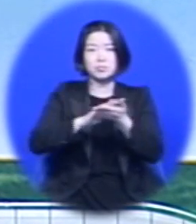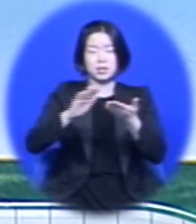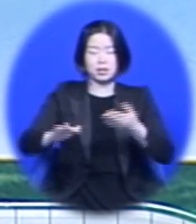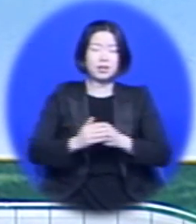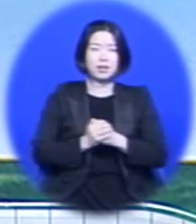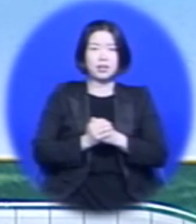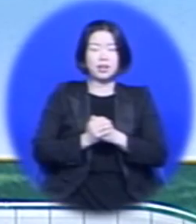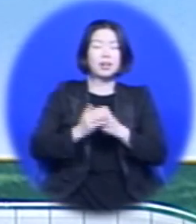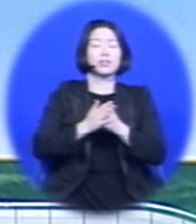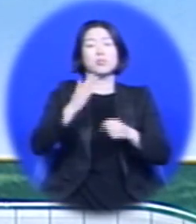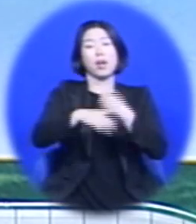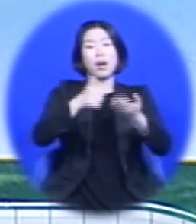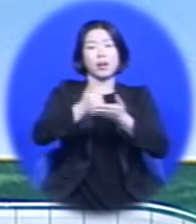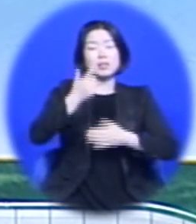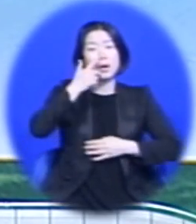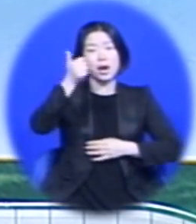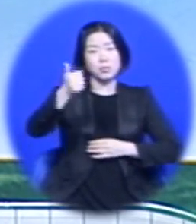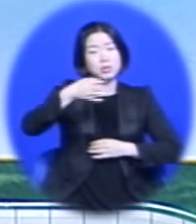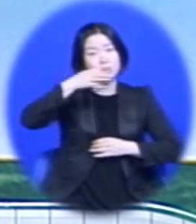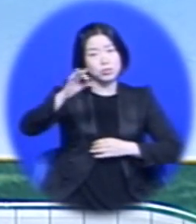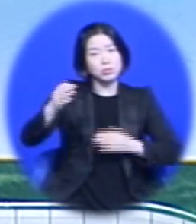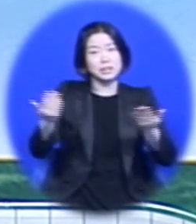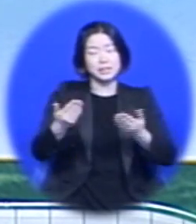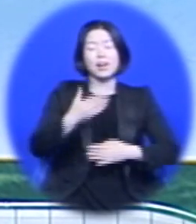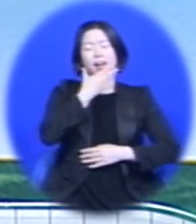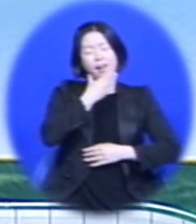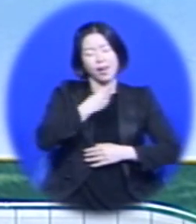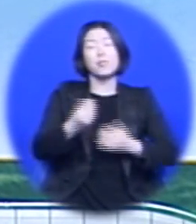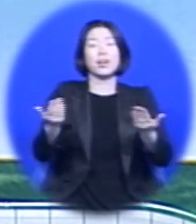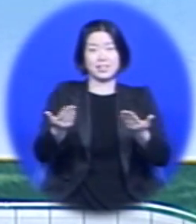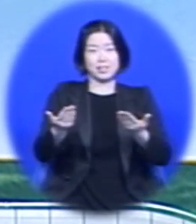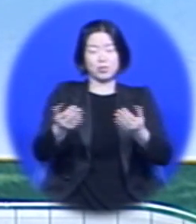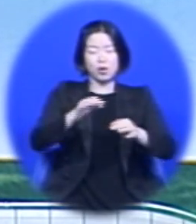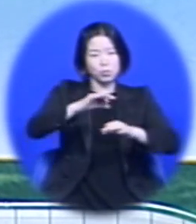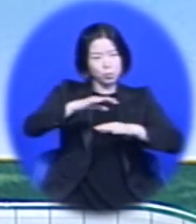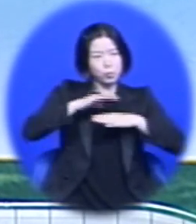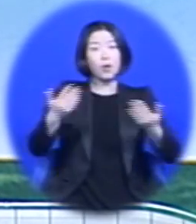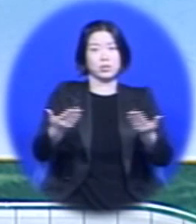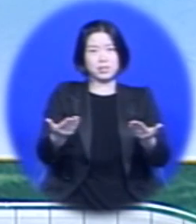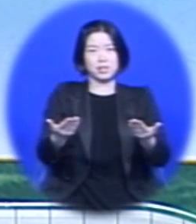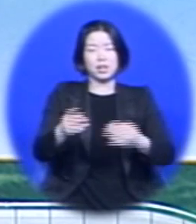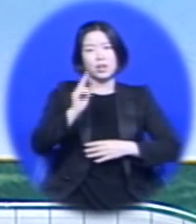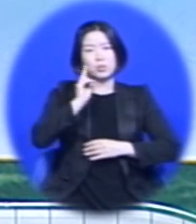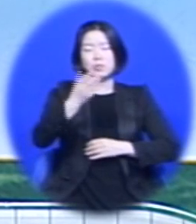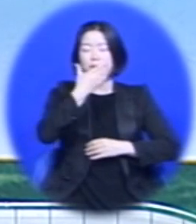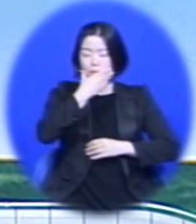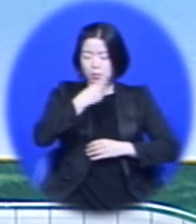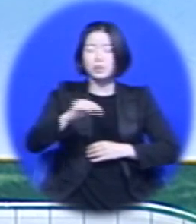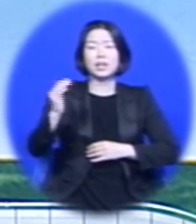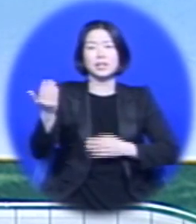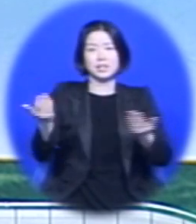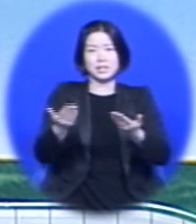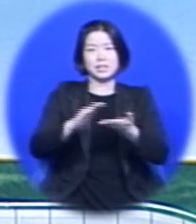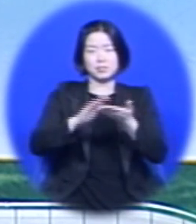그러니까 우리가 하나님을 아버지라고 부르는 일은 행복한 일이고 놀라운 일이고 너무나 복된 일입니다.